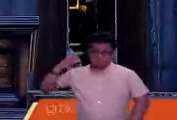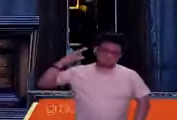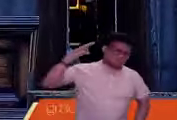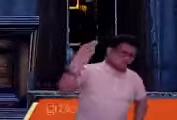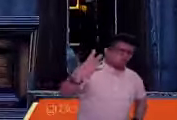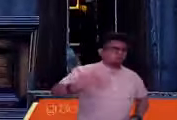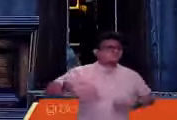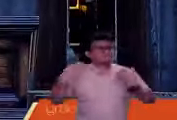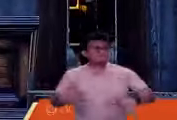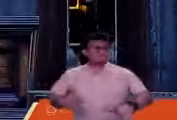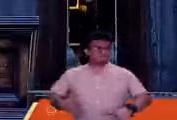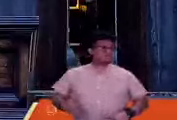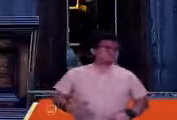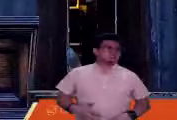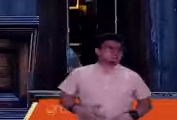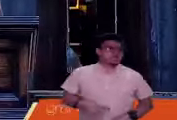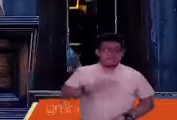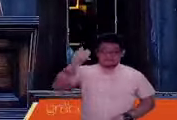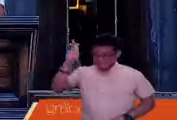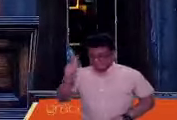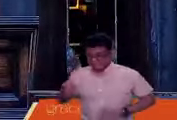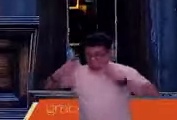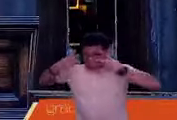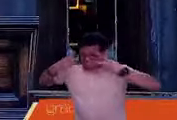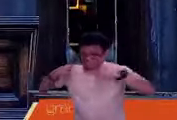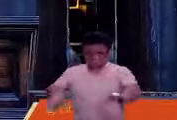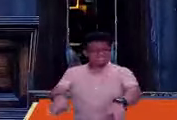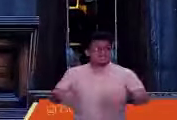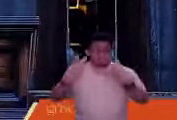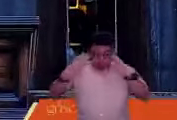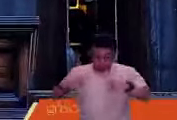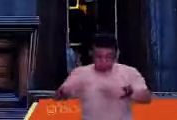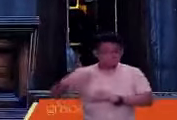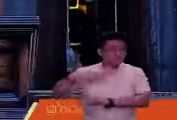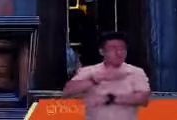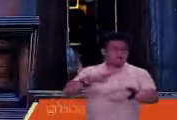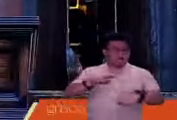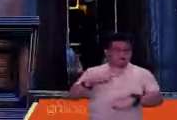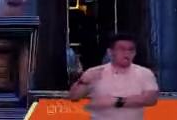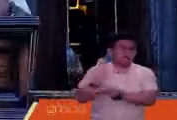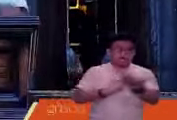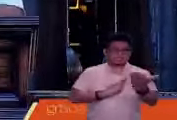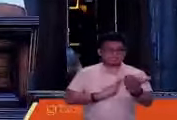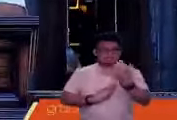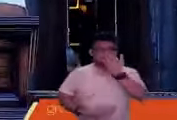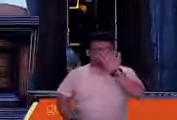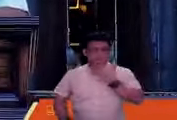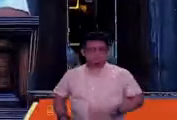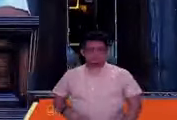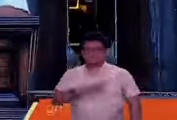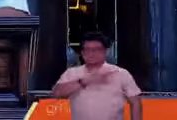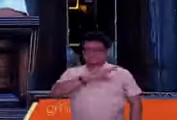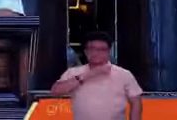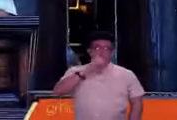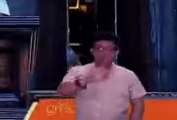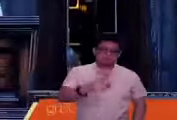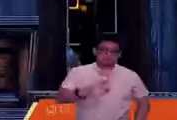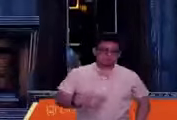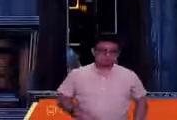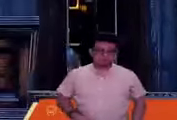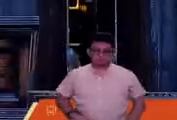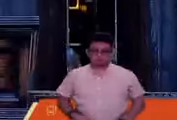gibuhat na nagtanaw na ang Ginoo kanato. Mauna nga, the outflow of God, mga kaigsunan, is the real